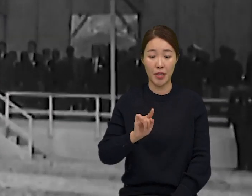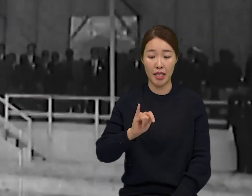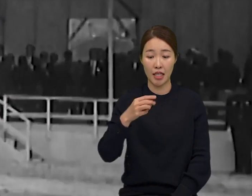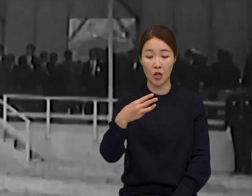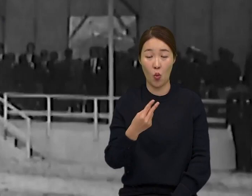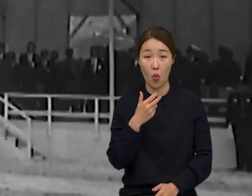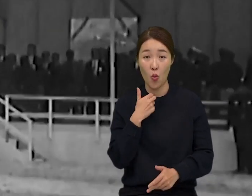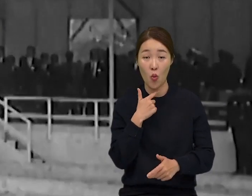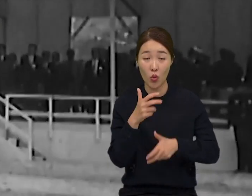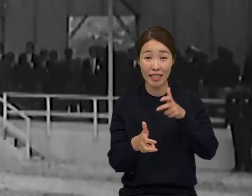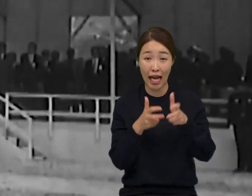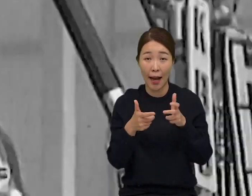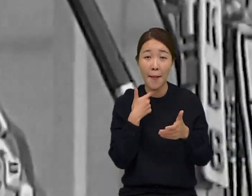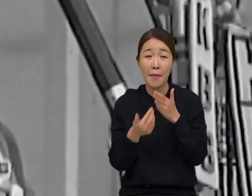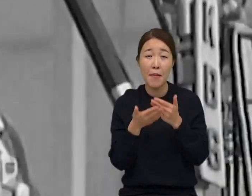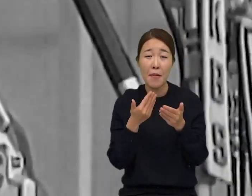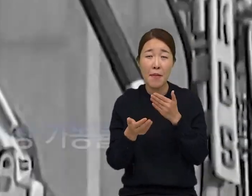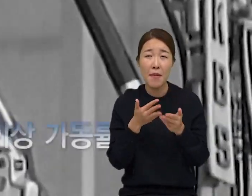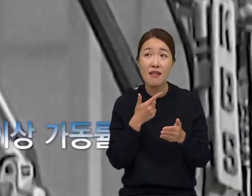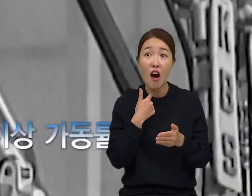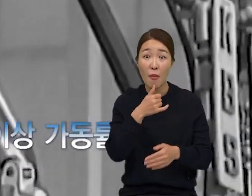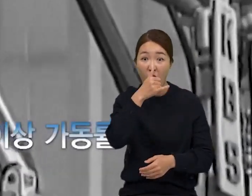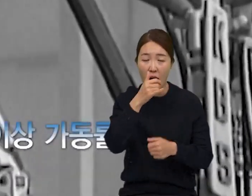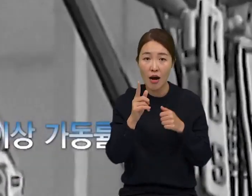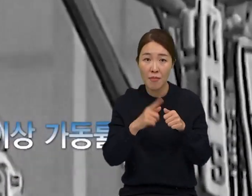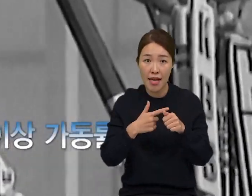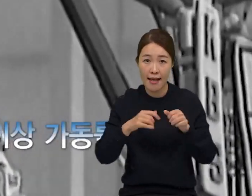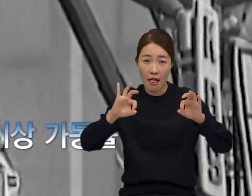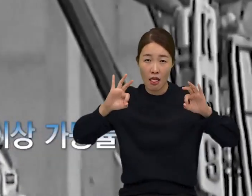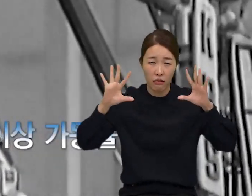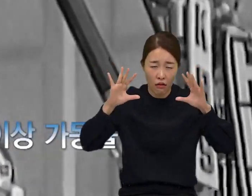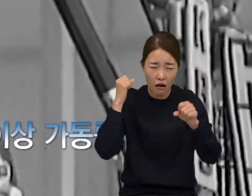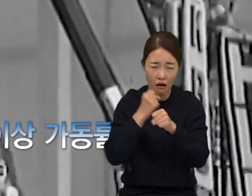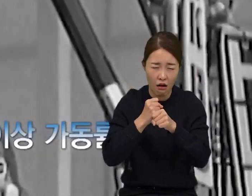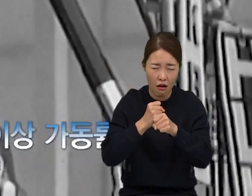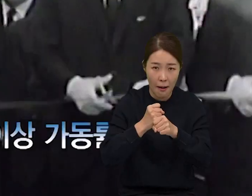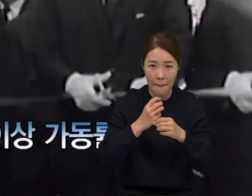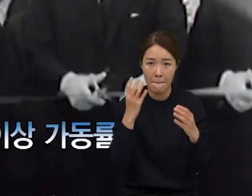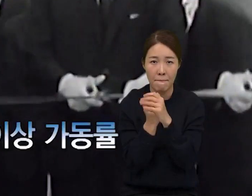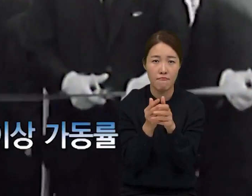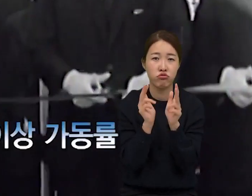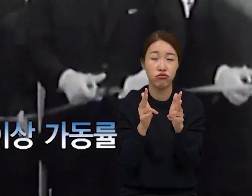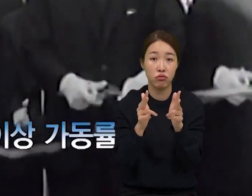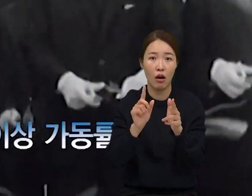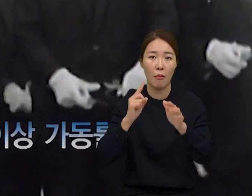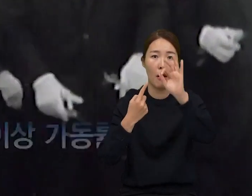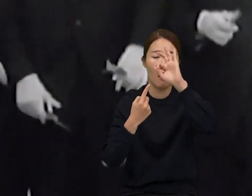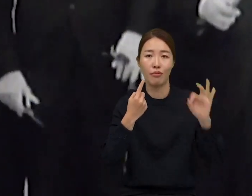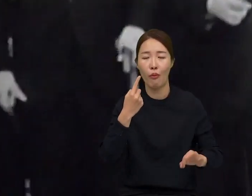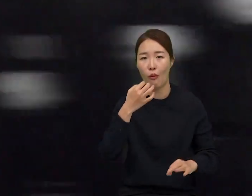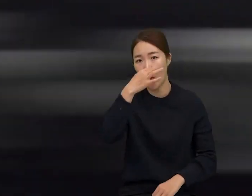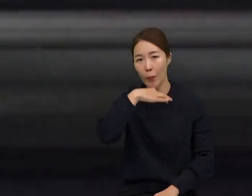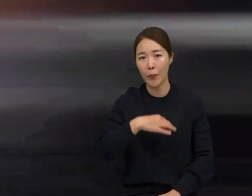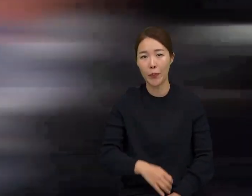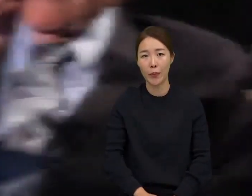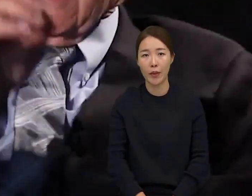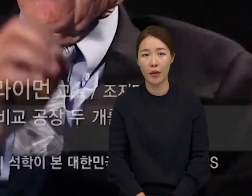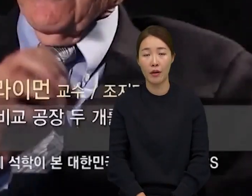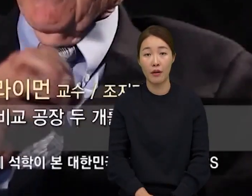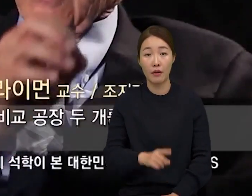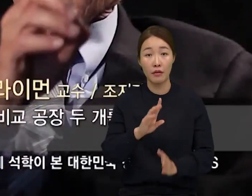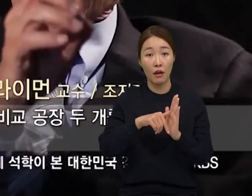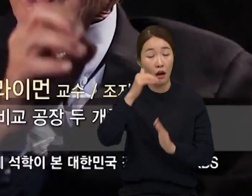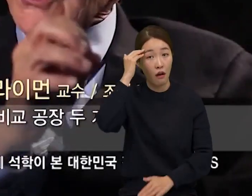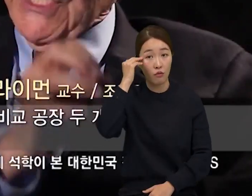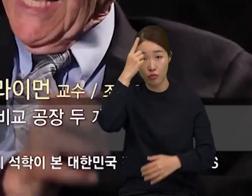그간에 쌓인 경험 덕분에 단기간에 완공된 두 비료 공장은 가동률도 100% 이상이 됐다. South